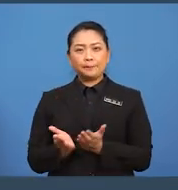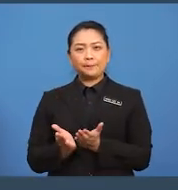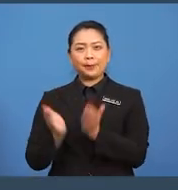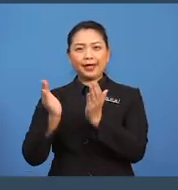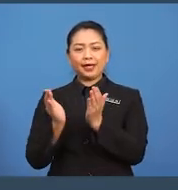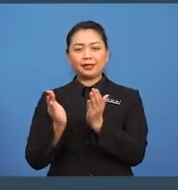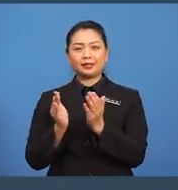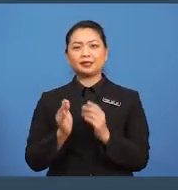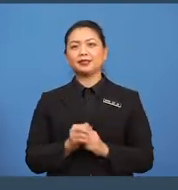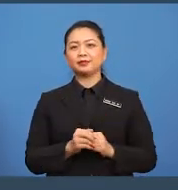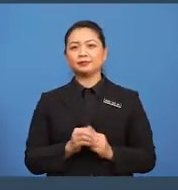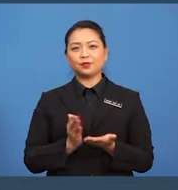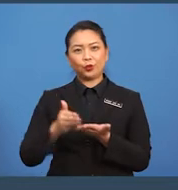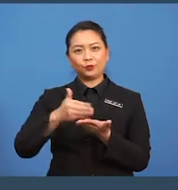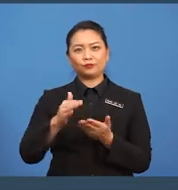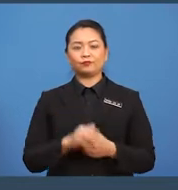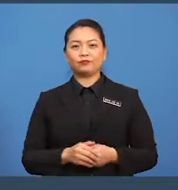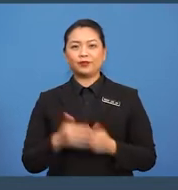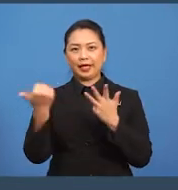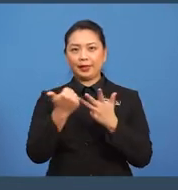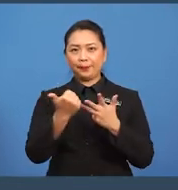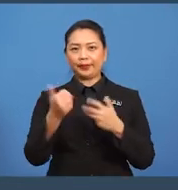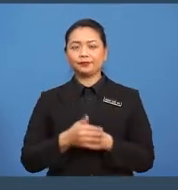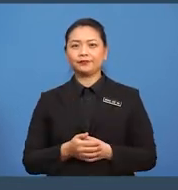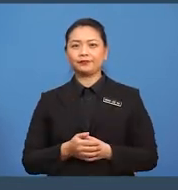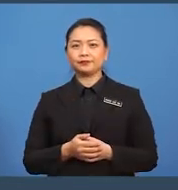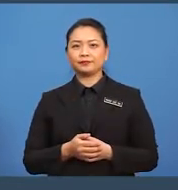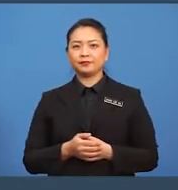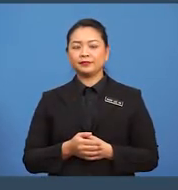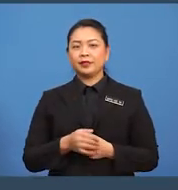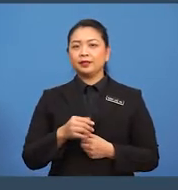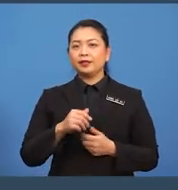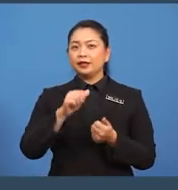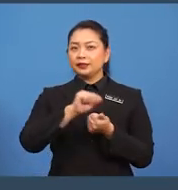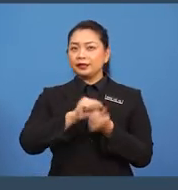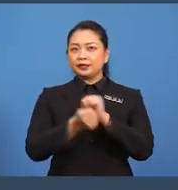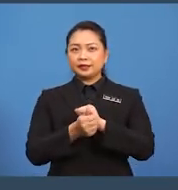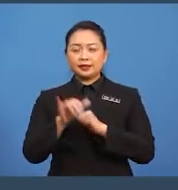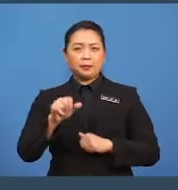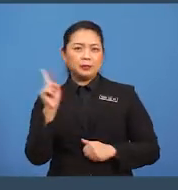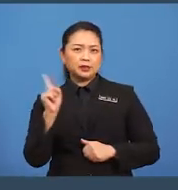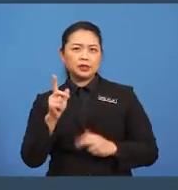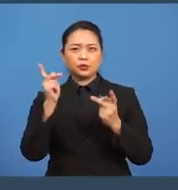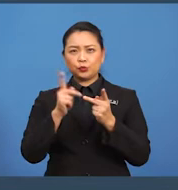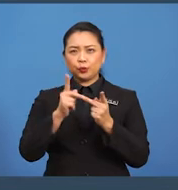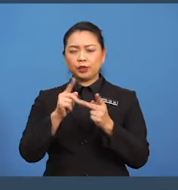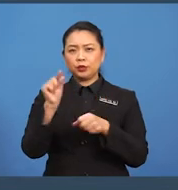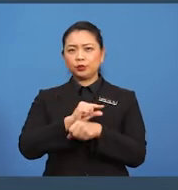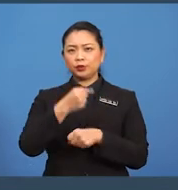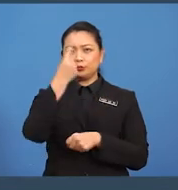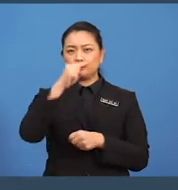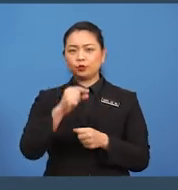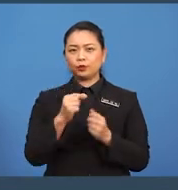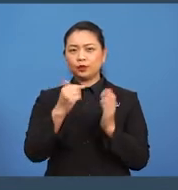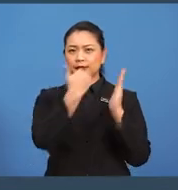teknik paket sort. Uji minda keempat. Manakah algoritma yang sesuai digunakan